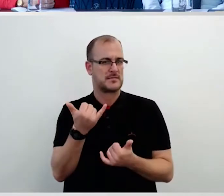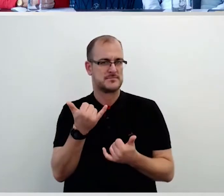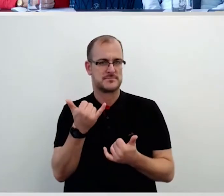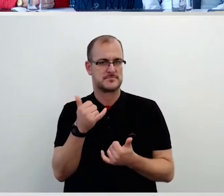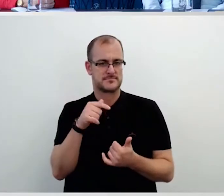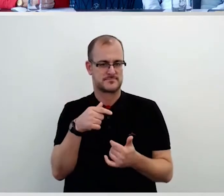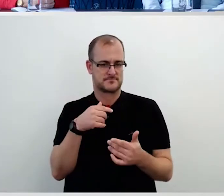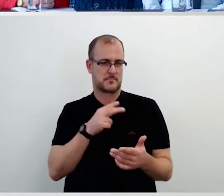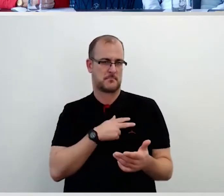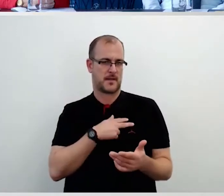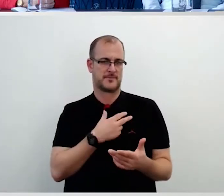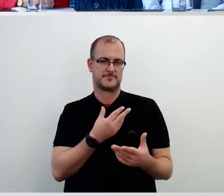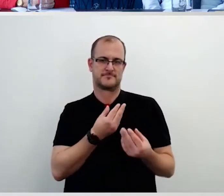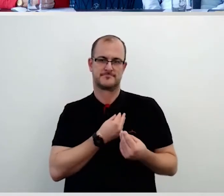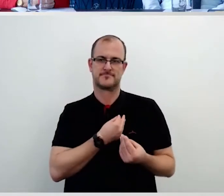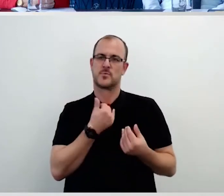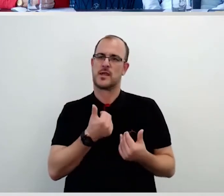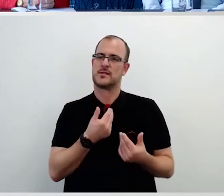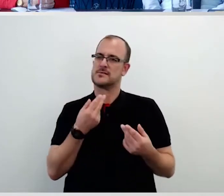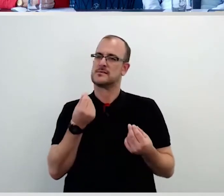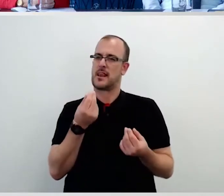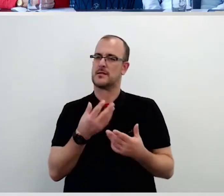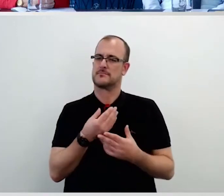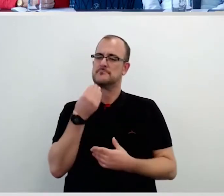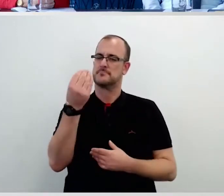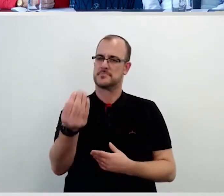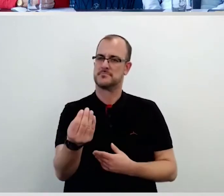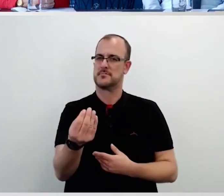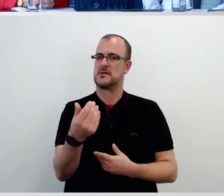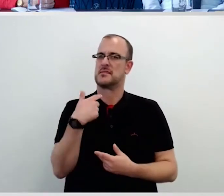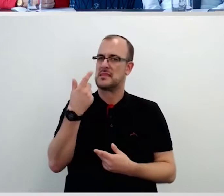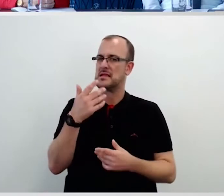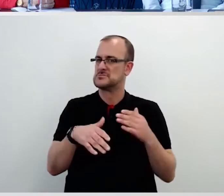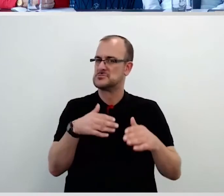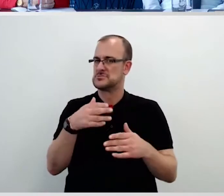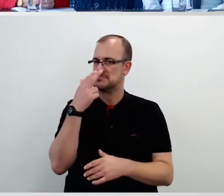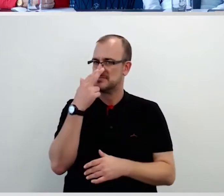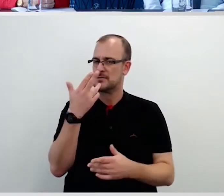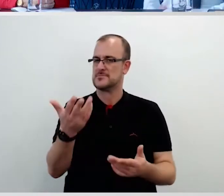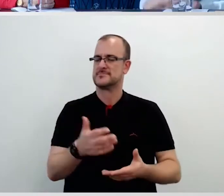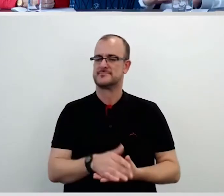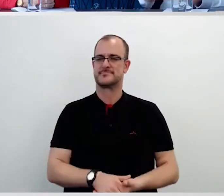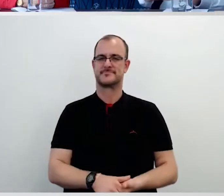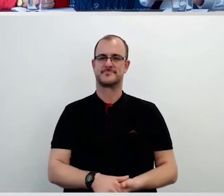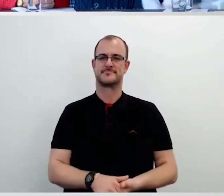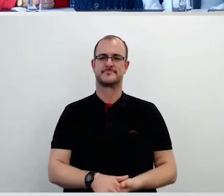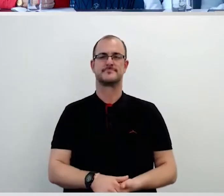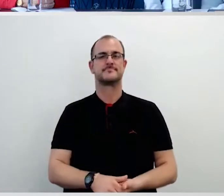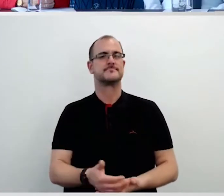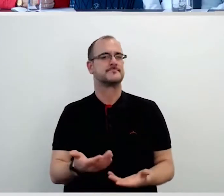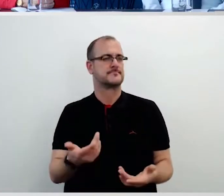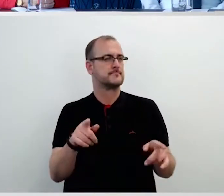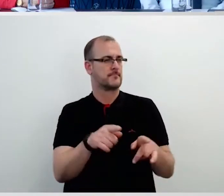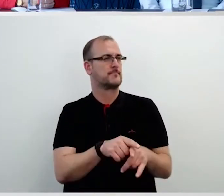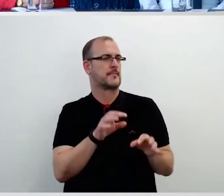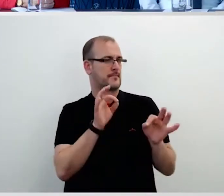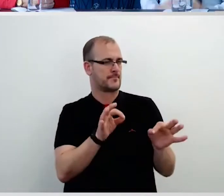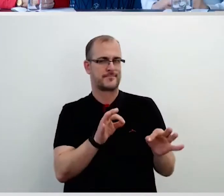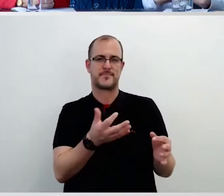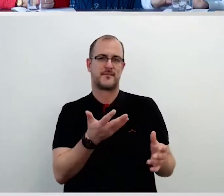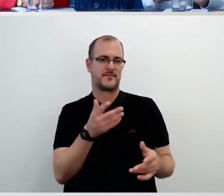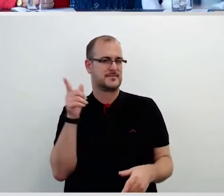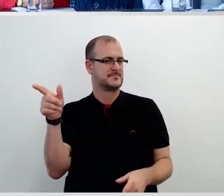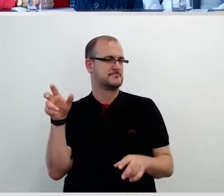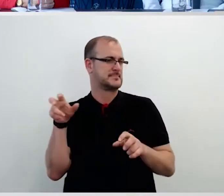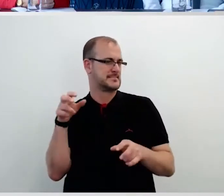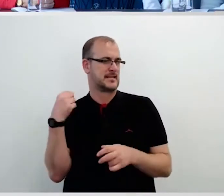diesen Preis, auch mit der Förderung, dem Preisgeld? Was sind die nächsten Schritte? Also das passt sehr schön zu dem, was die